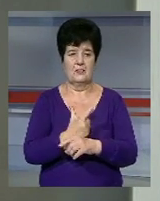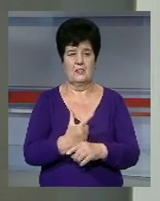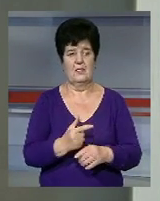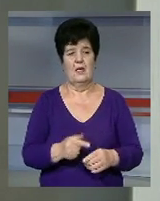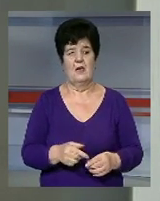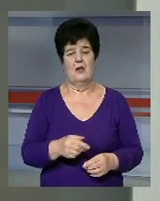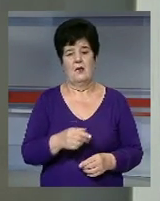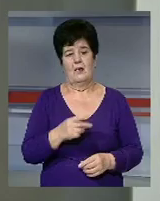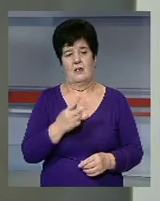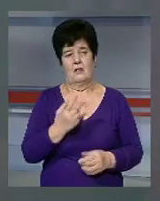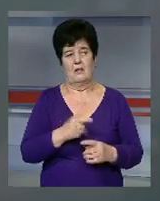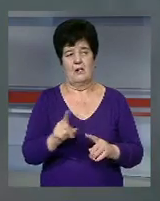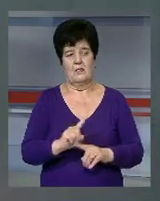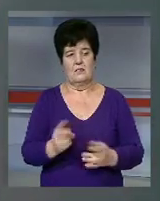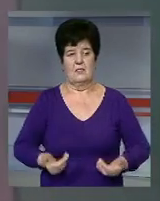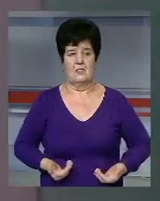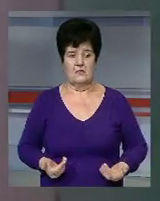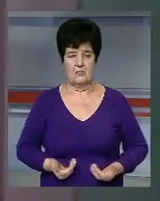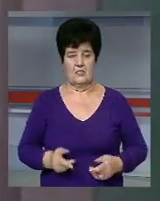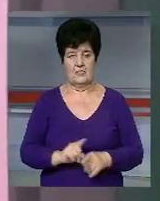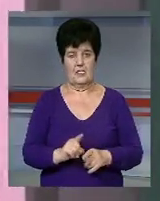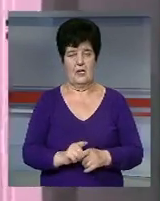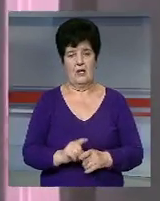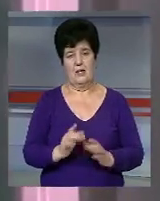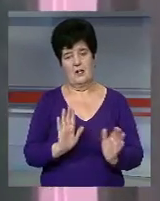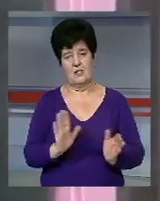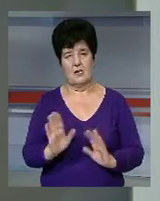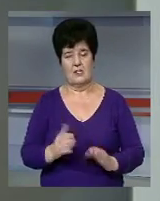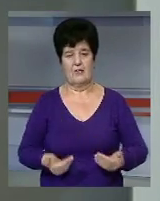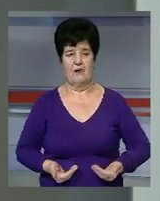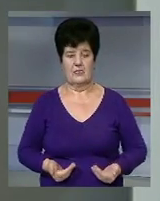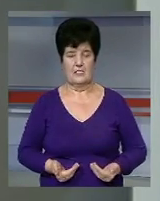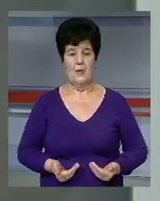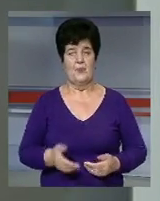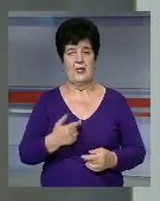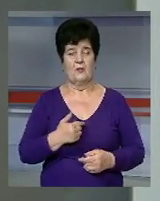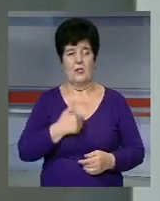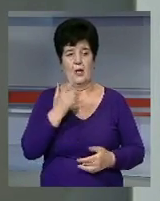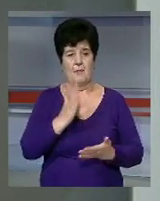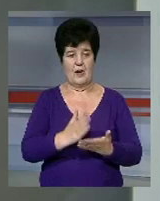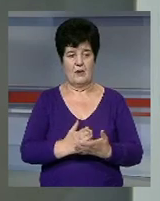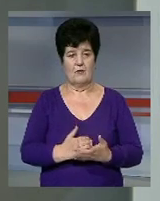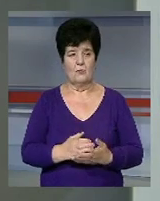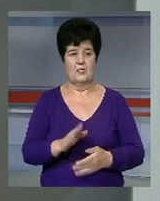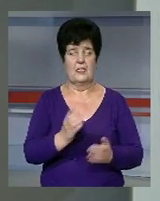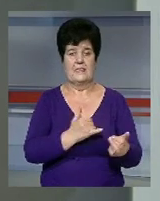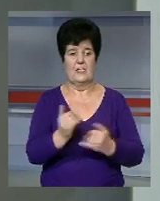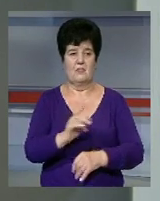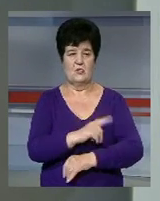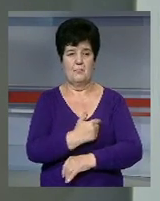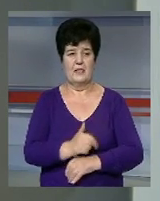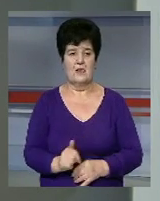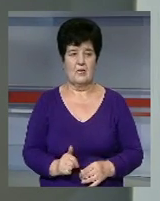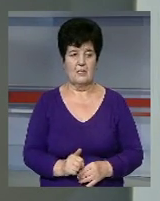sus, pentru a duce într-adevăr o viață decentă. Noi am avut, bineînțeles, solicitări de a presta servicii medicale chiar în